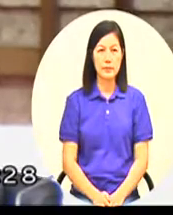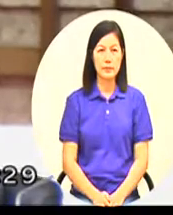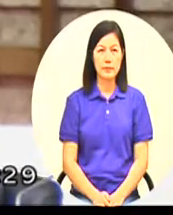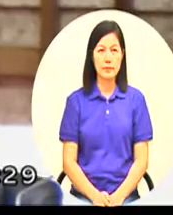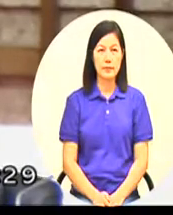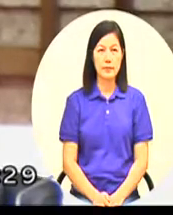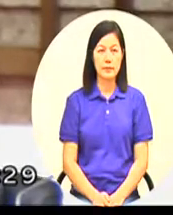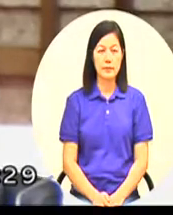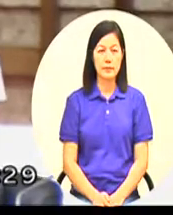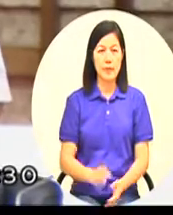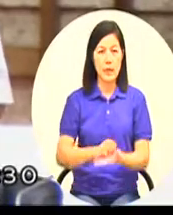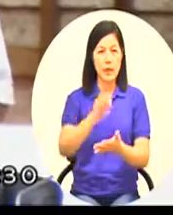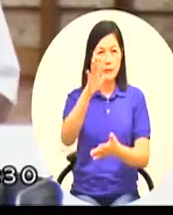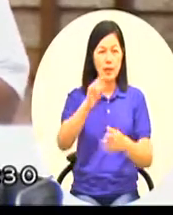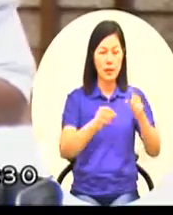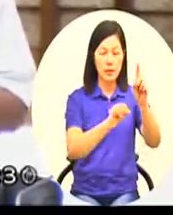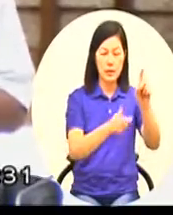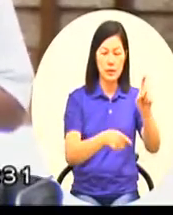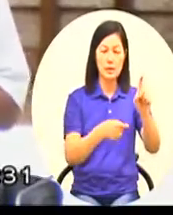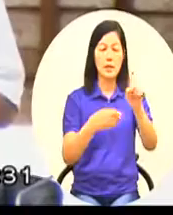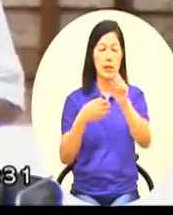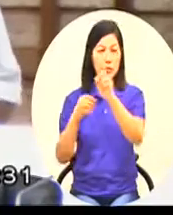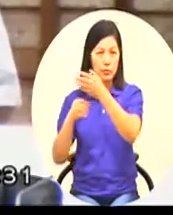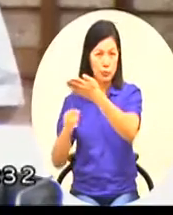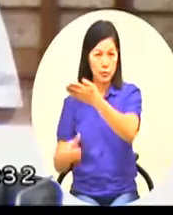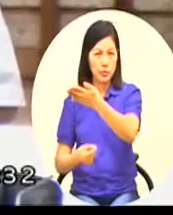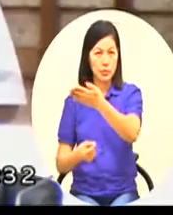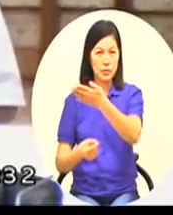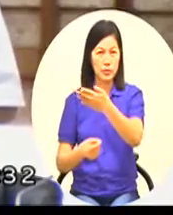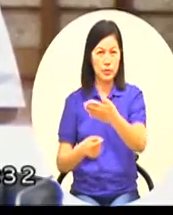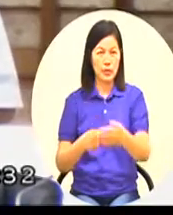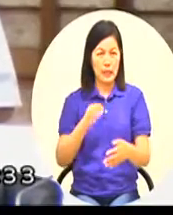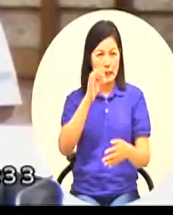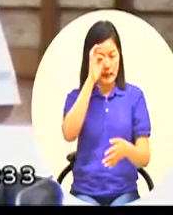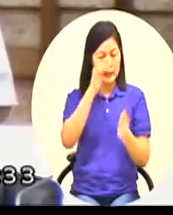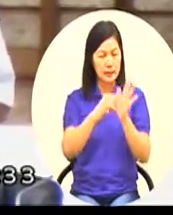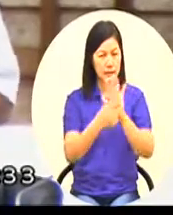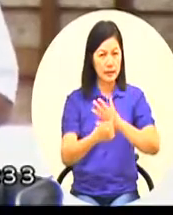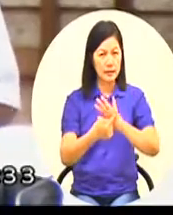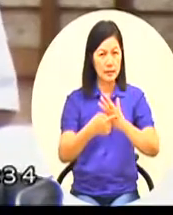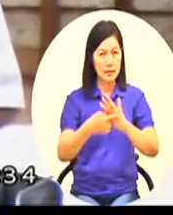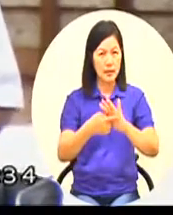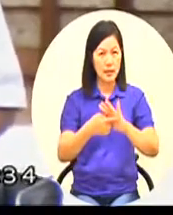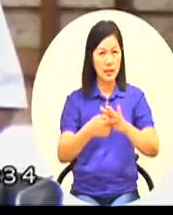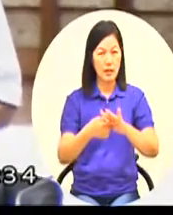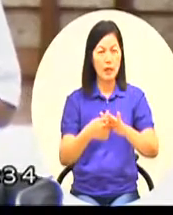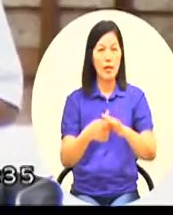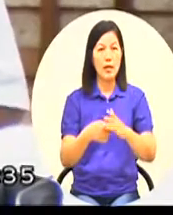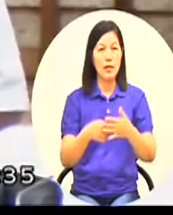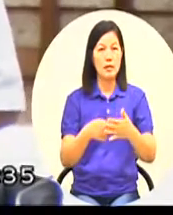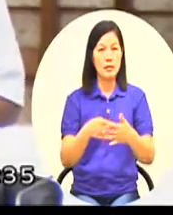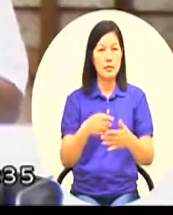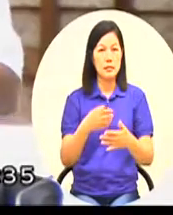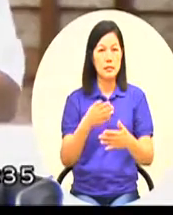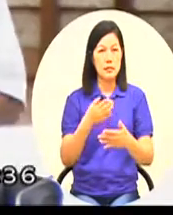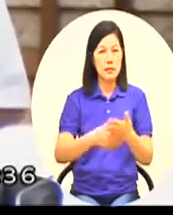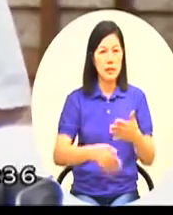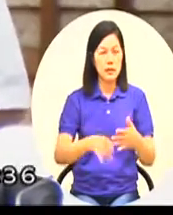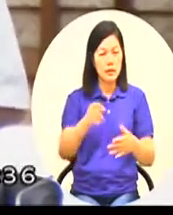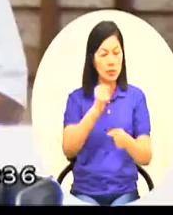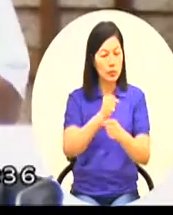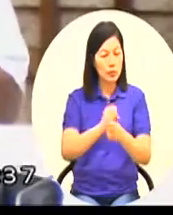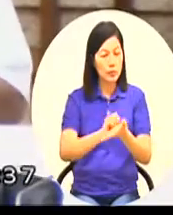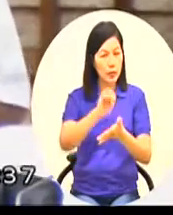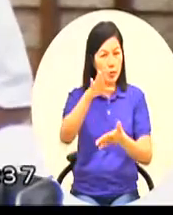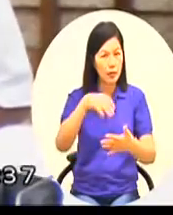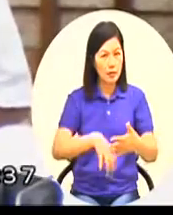局长报告的是一到九月，看到是呈现这个负八。那我们来讲，以工作报告里面你所写出来